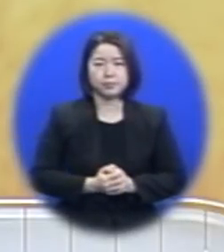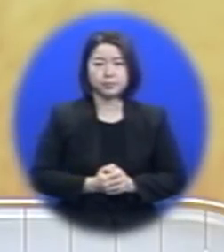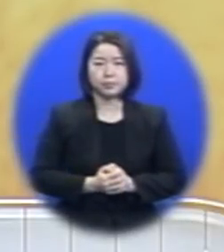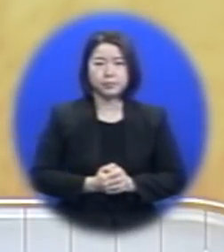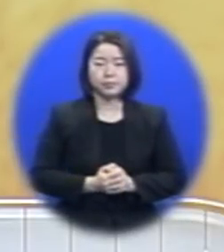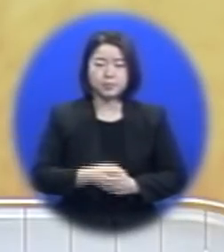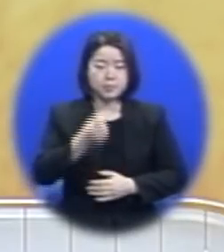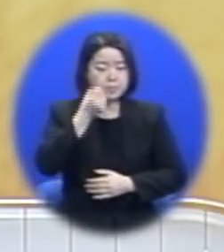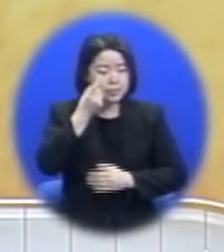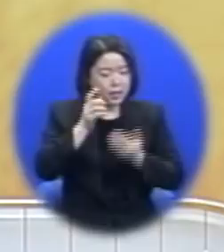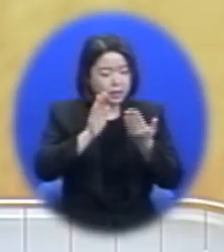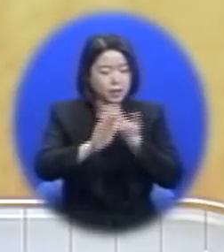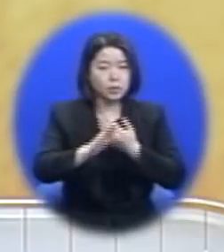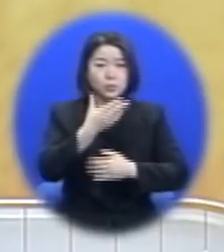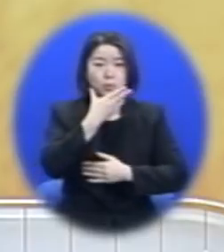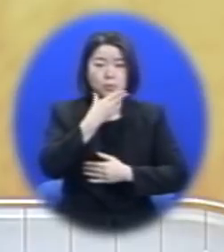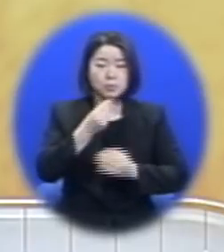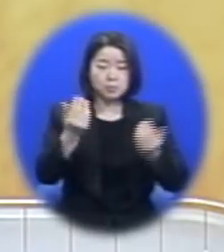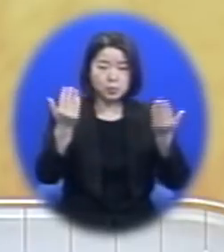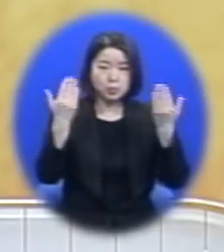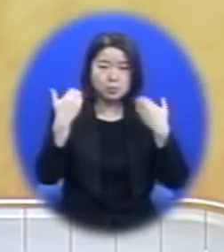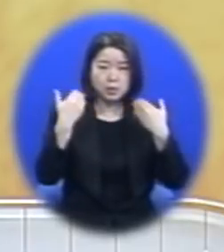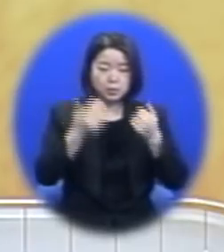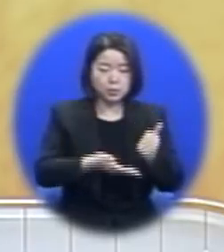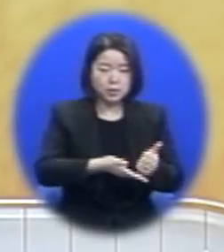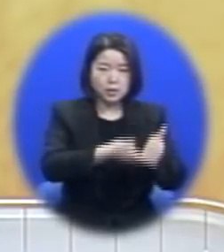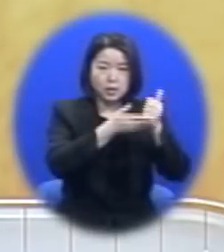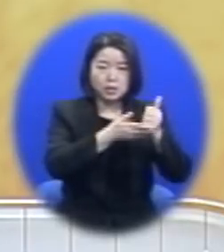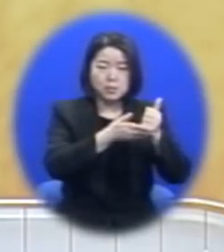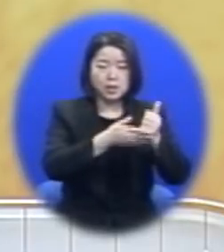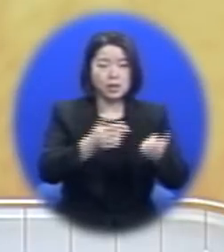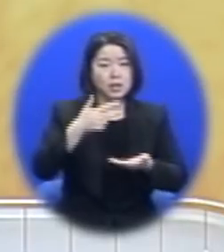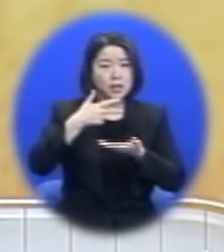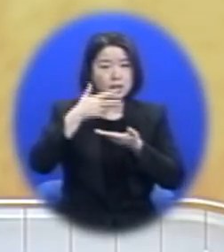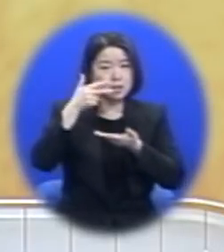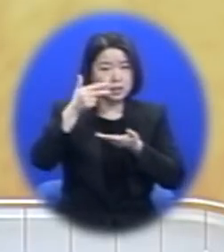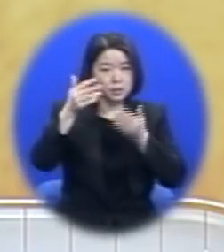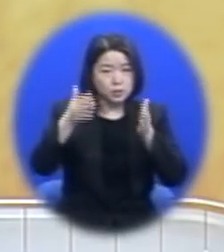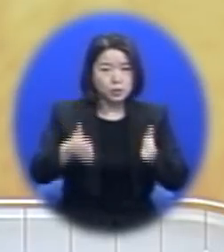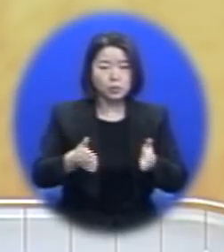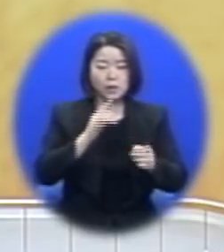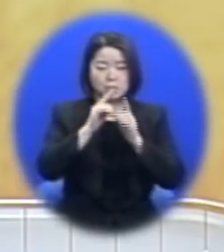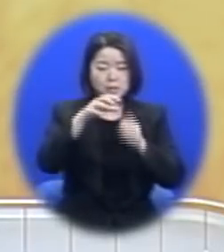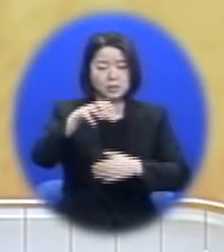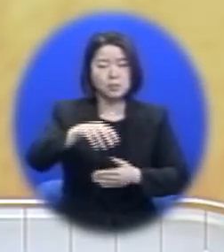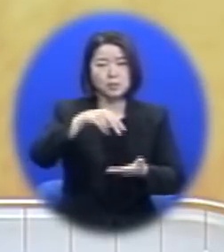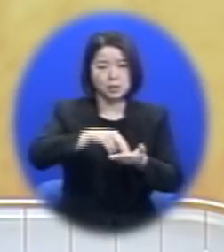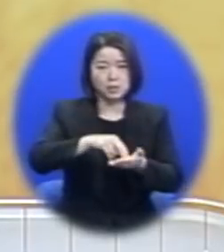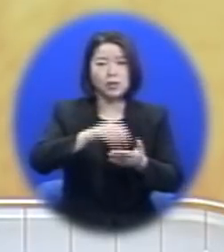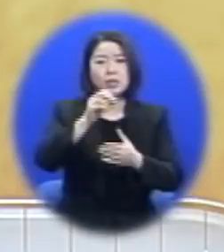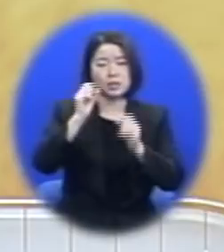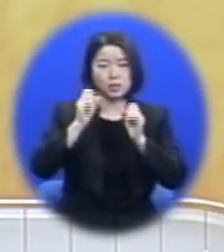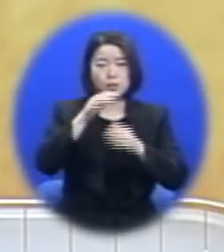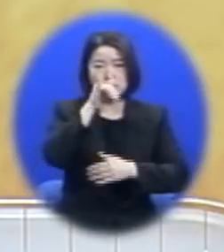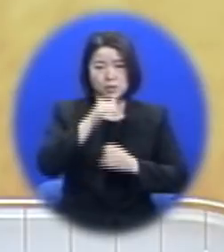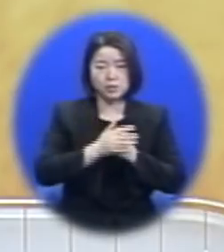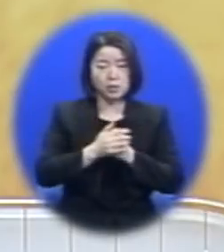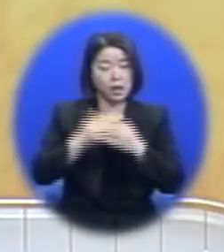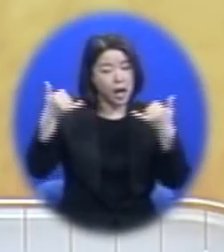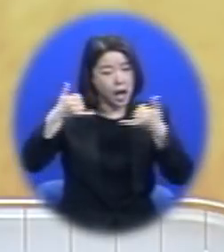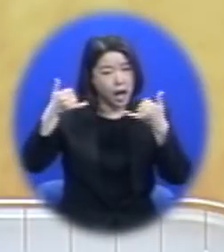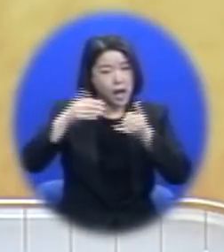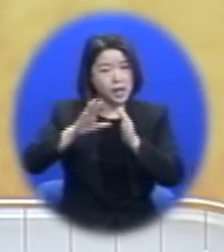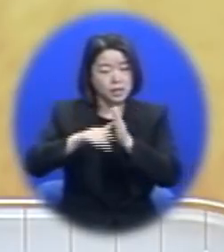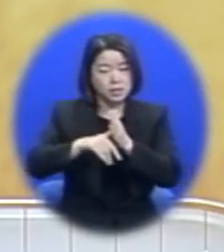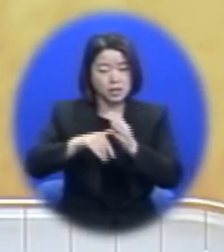한 달 후 복음학교 성기미로 일주일간 말씀 앞에 서게 하신 시간이 있었습니다. 전화 면접 당시 아이의